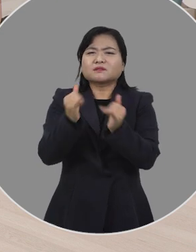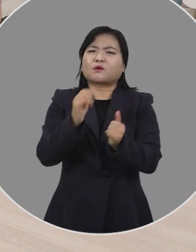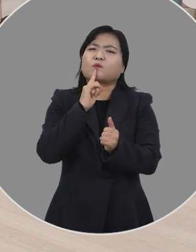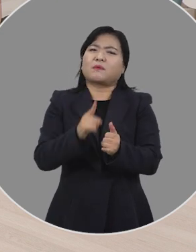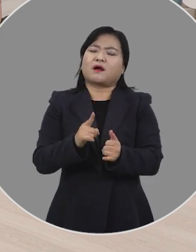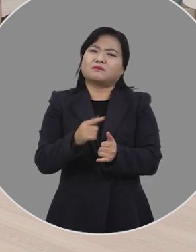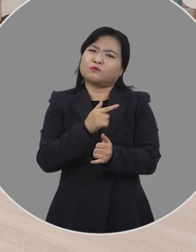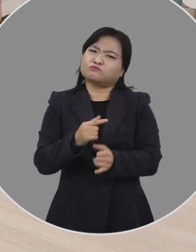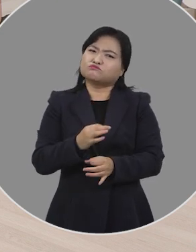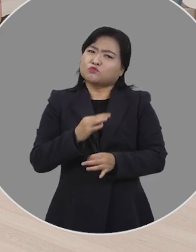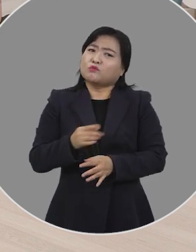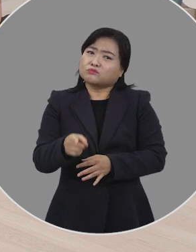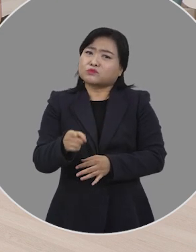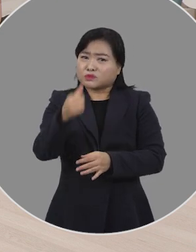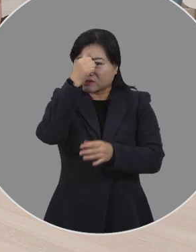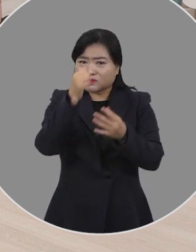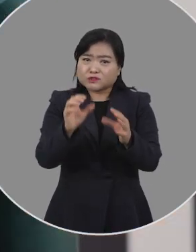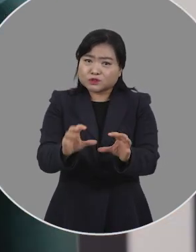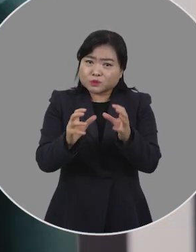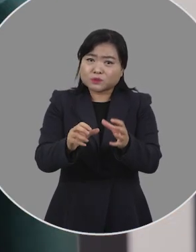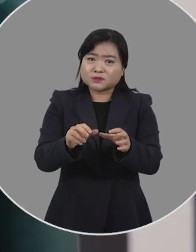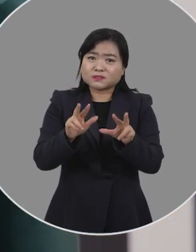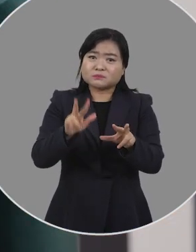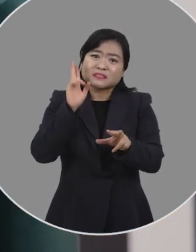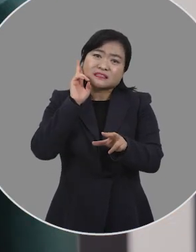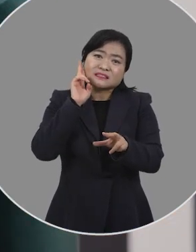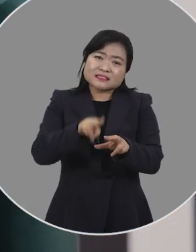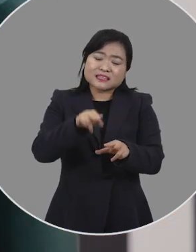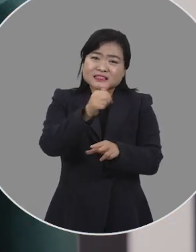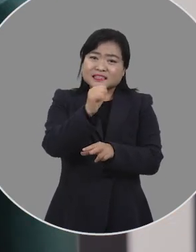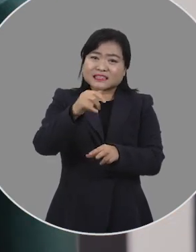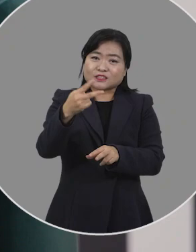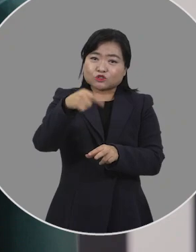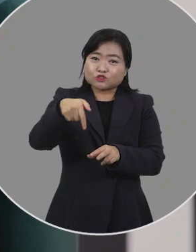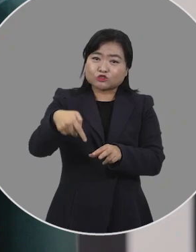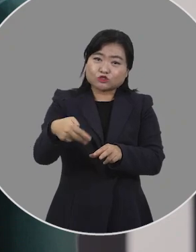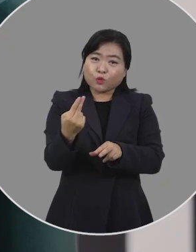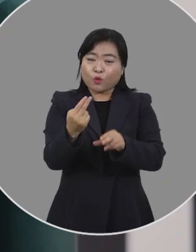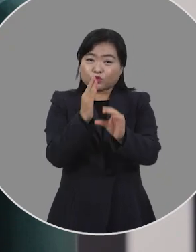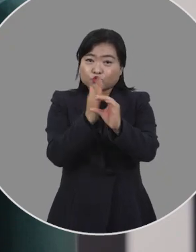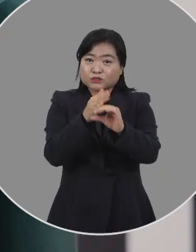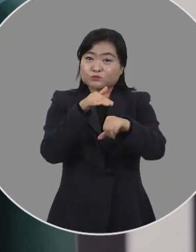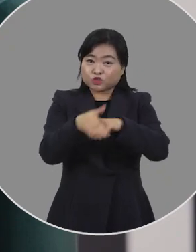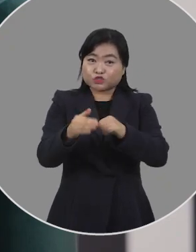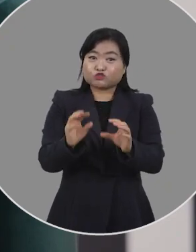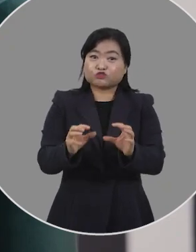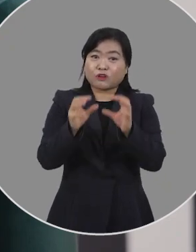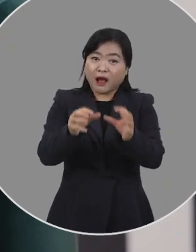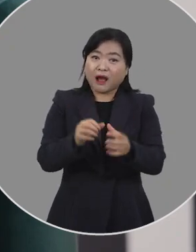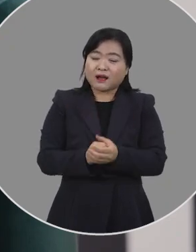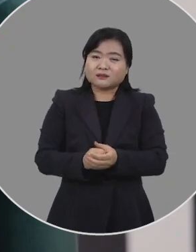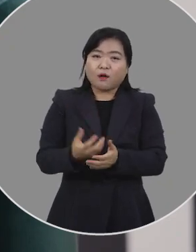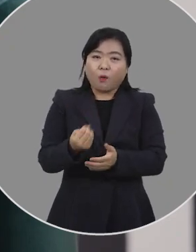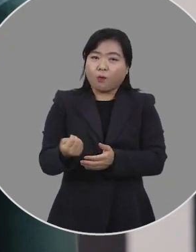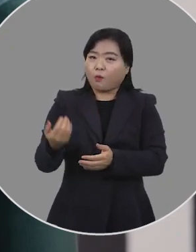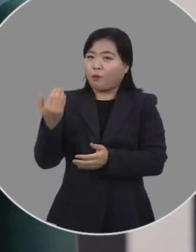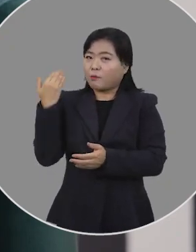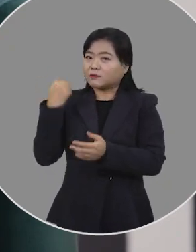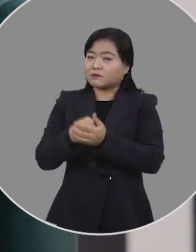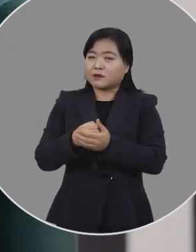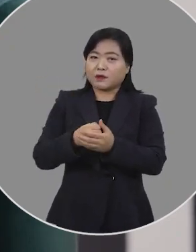놀라운 얘기죠. 사실 인도는 지금 극단적인 그 힌두교 중심주의 국가거든요. 우리가 얼마 전에